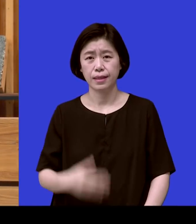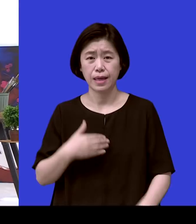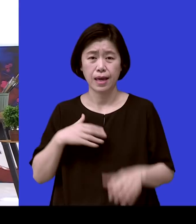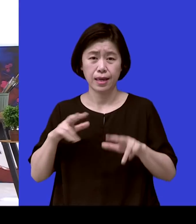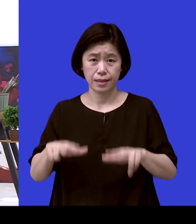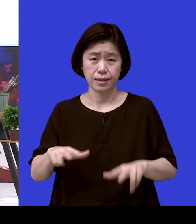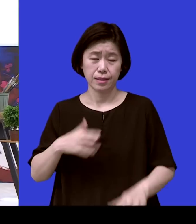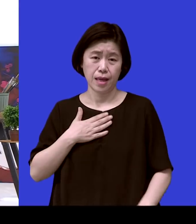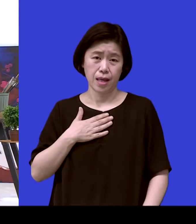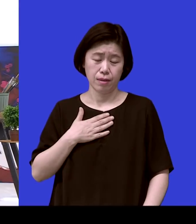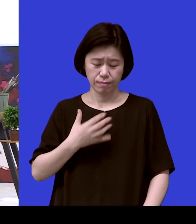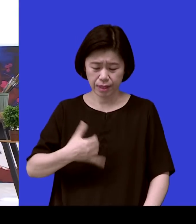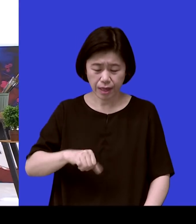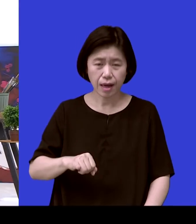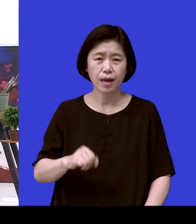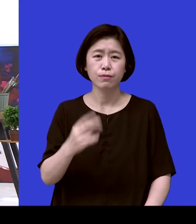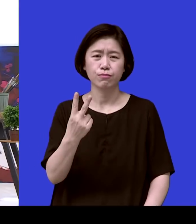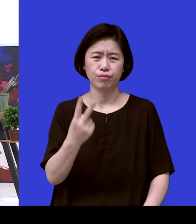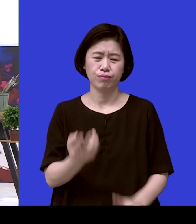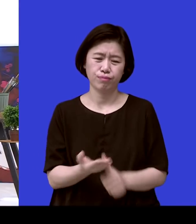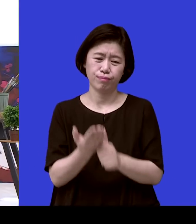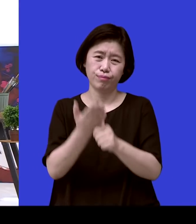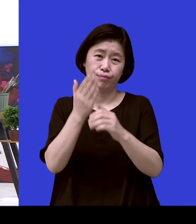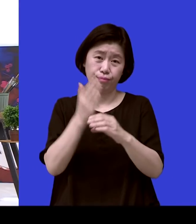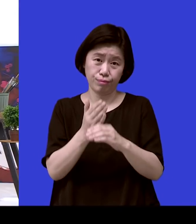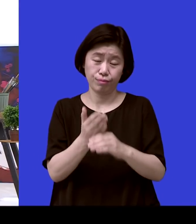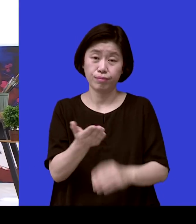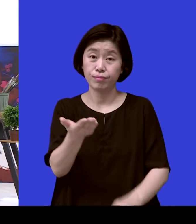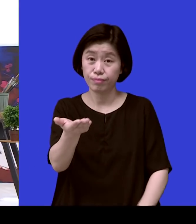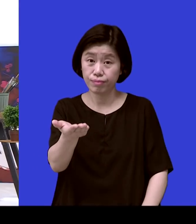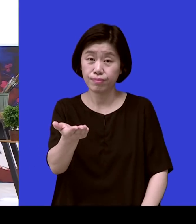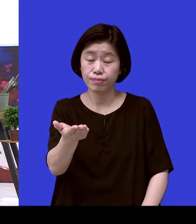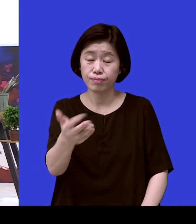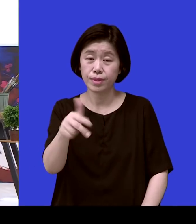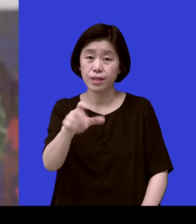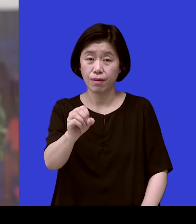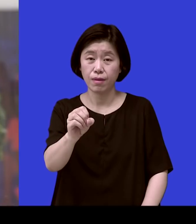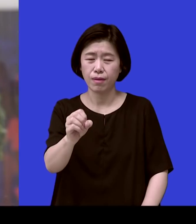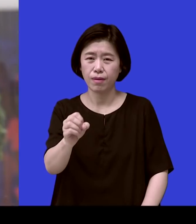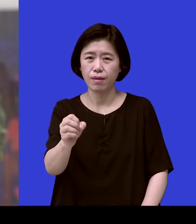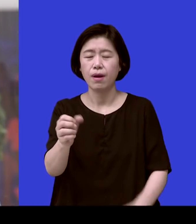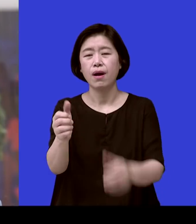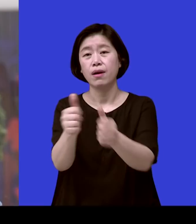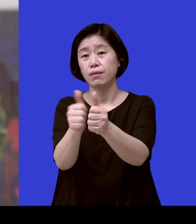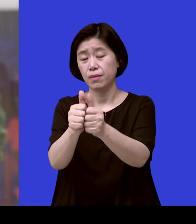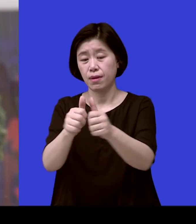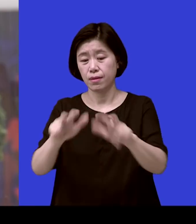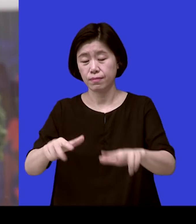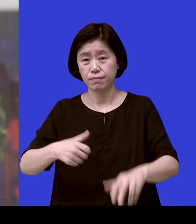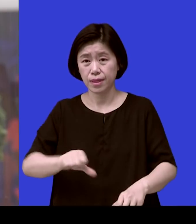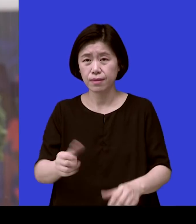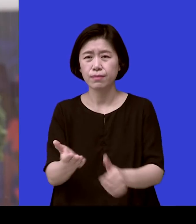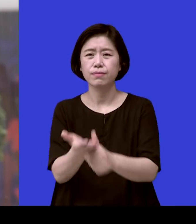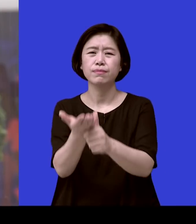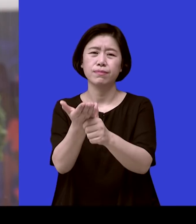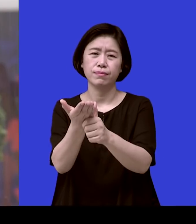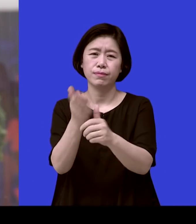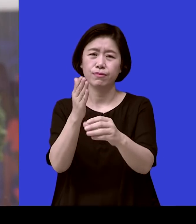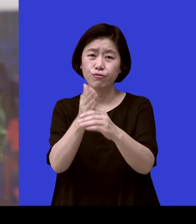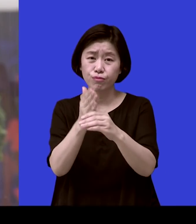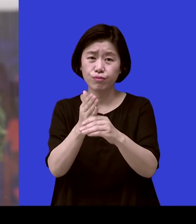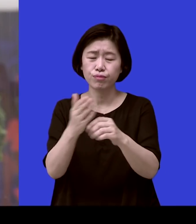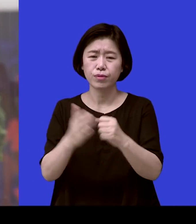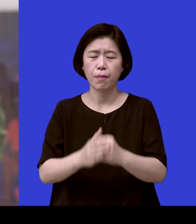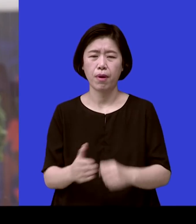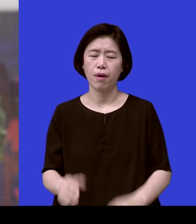마음이었을지 네. 봉균 씨도 사실 지금 굉장히 어린 그런 아이를 데리고 있으니까 지금 얘기를 들으면서 상상조차 못할 정도의